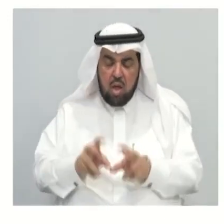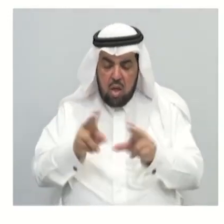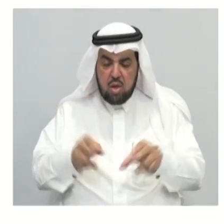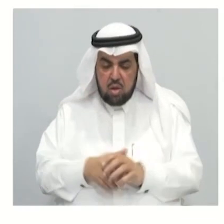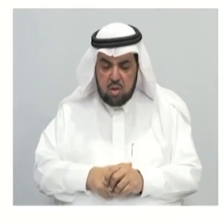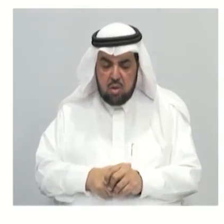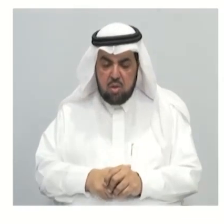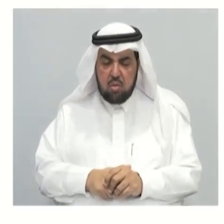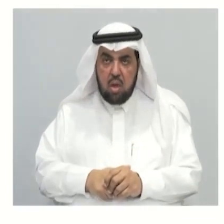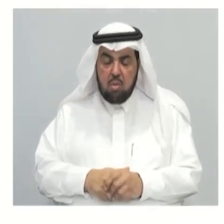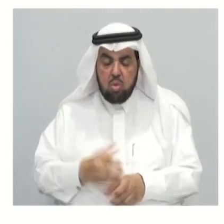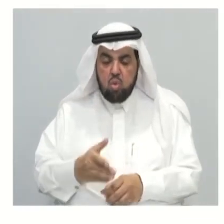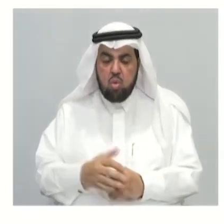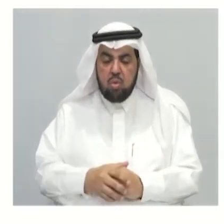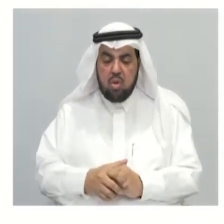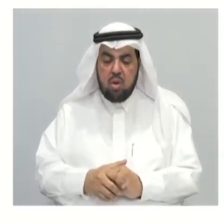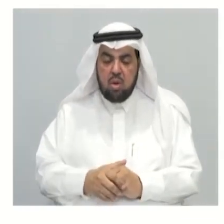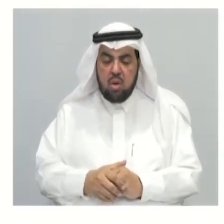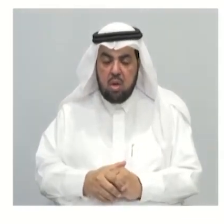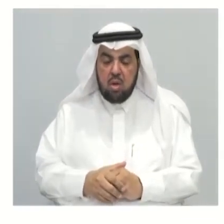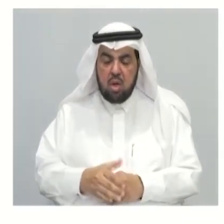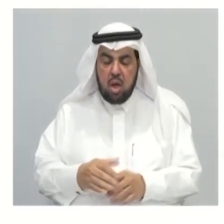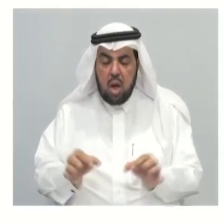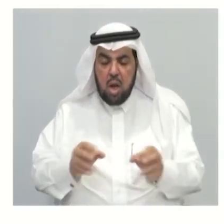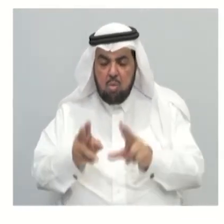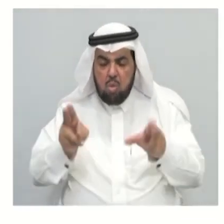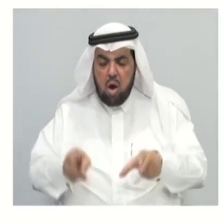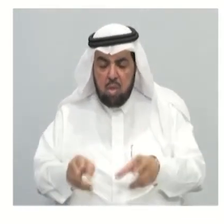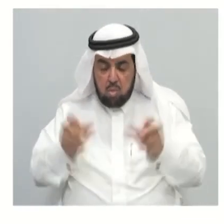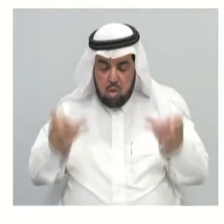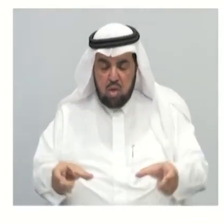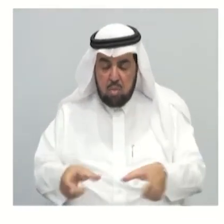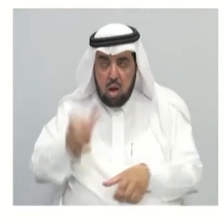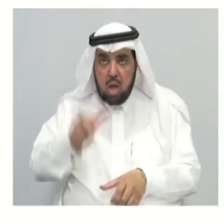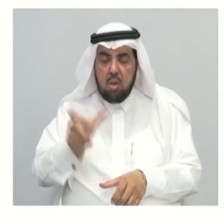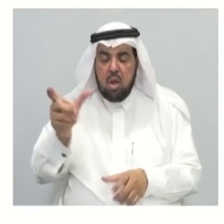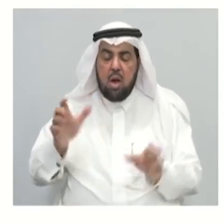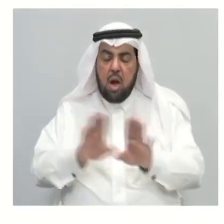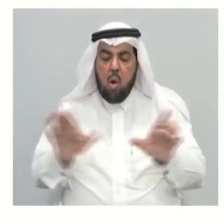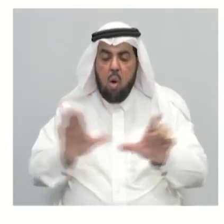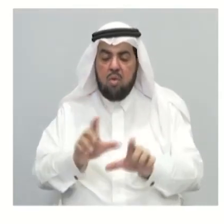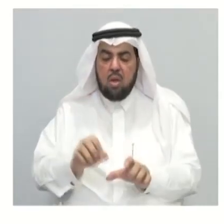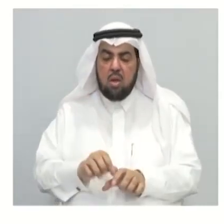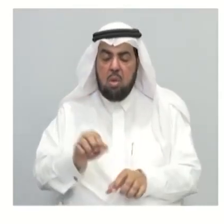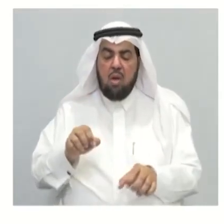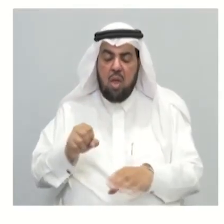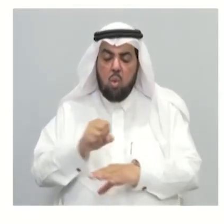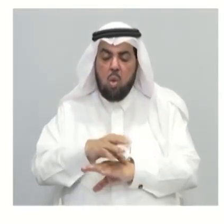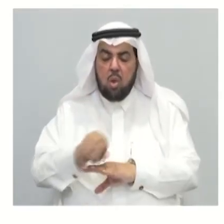الاشكال المطلوبه لنعمل لها محاذاه من قائمه نوافذ ناخذ محاذاه